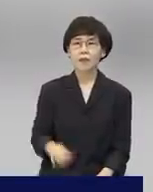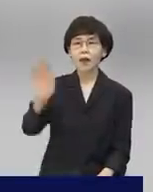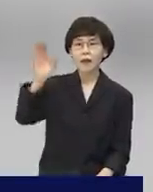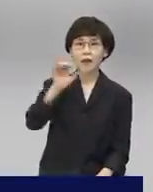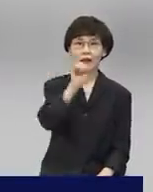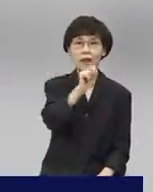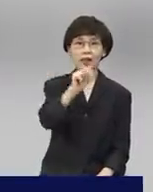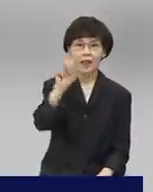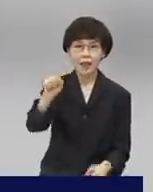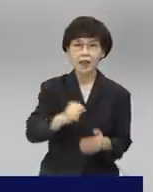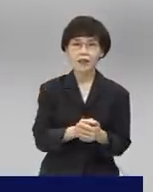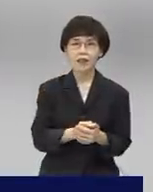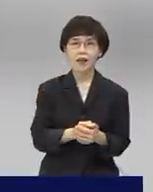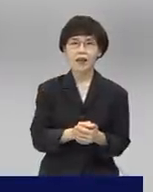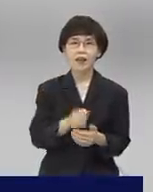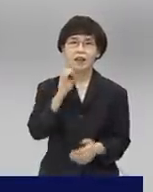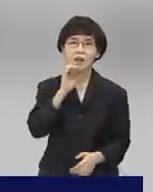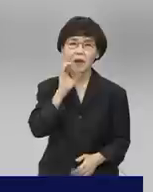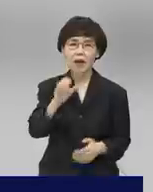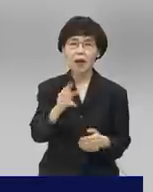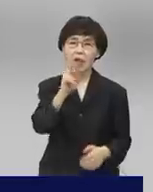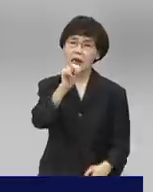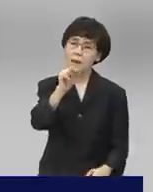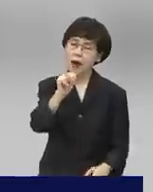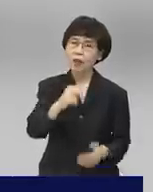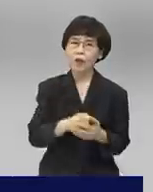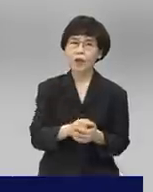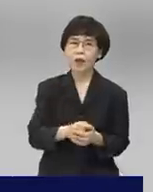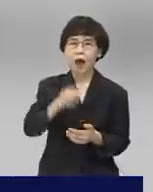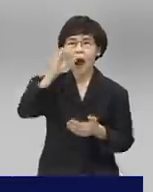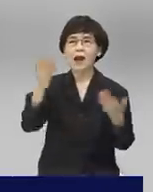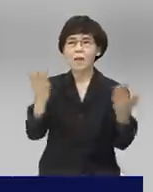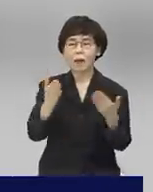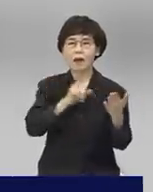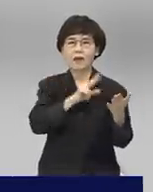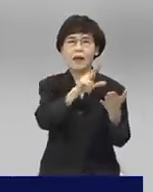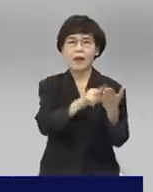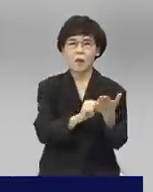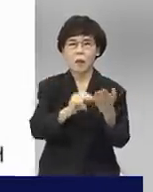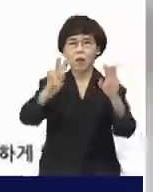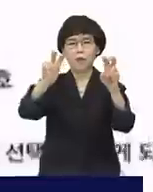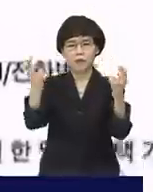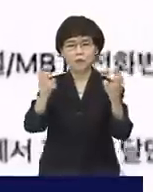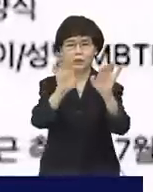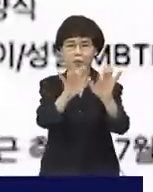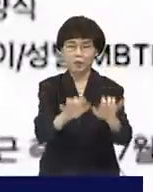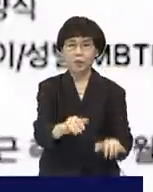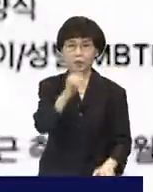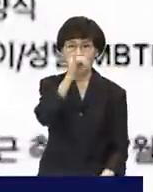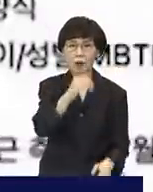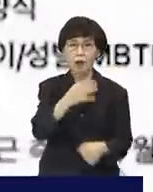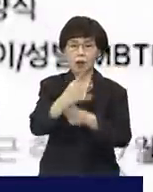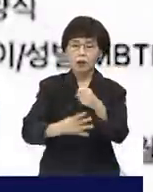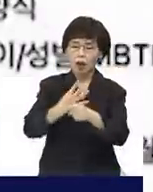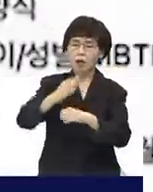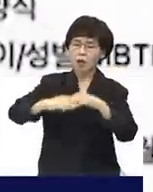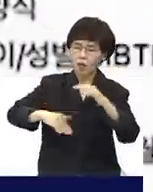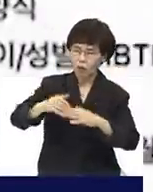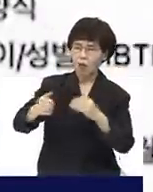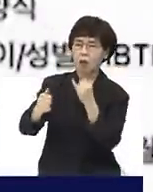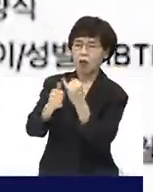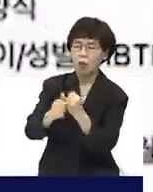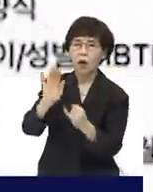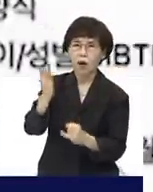최근 한 온라인 커뮤니티에는 2만 원 하객 알바라는 제목의 게시물이 올라왔습니다. 4년 연애 끝에 결혼을 하게